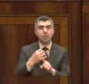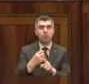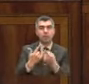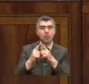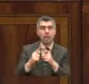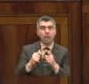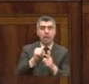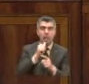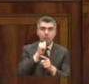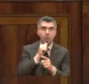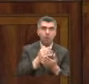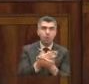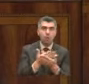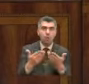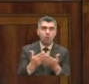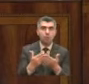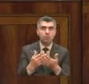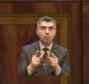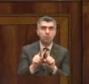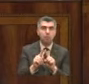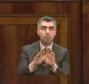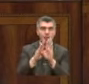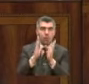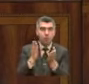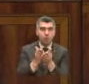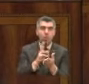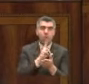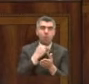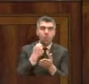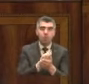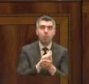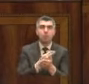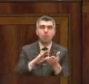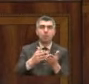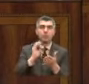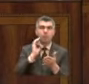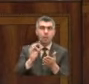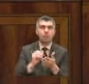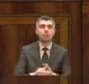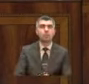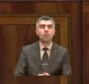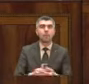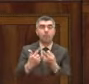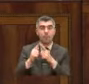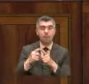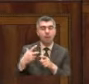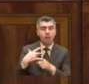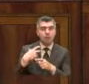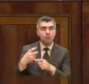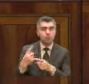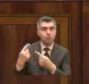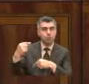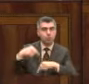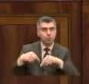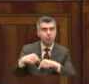المائية بتقييد كل تدخلات سواء الحكومية وغير الحكومية وتدخلات المستثمرين بهذا